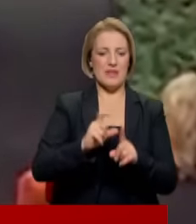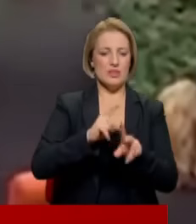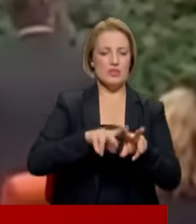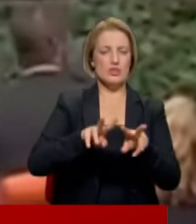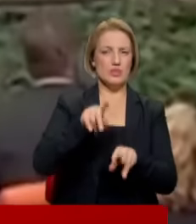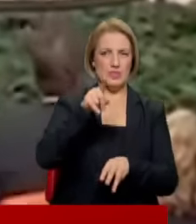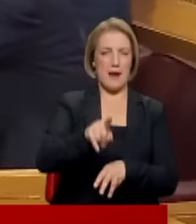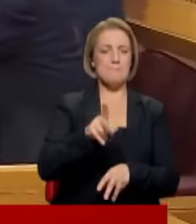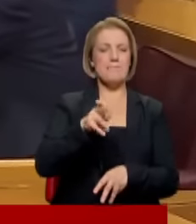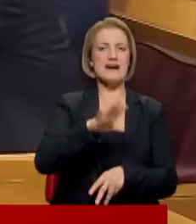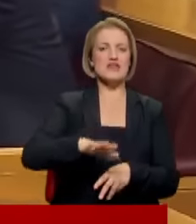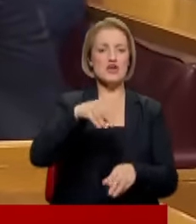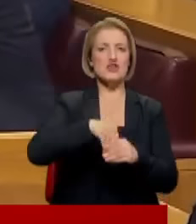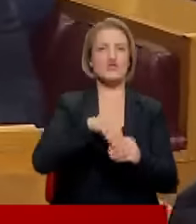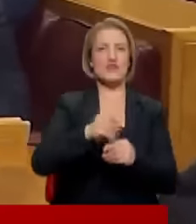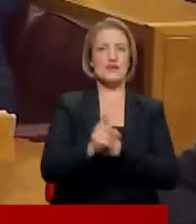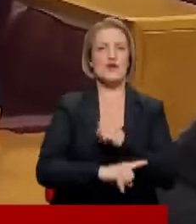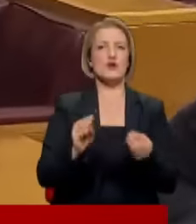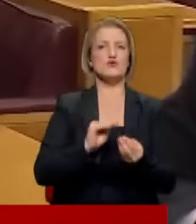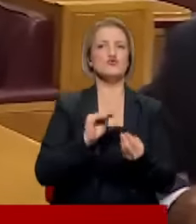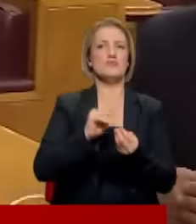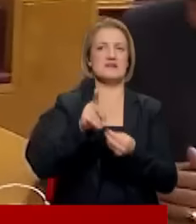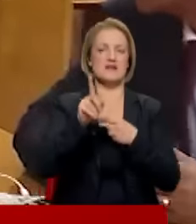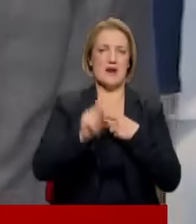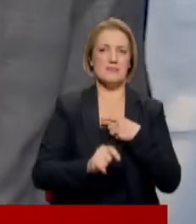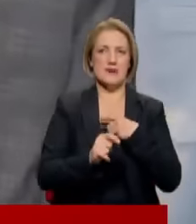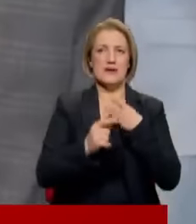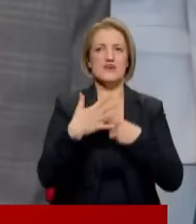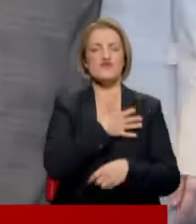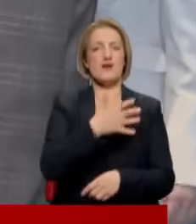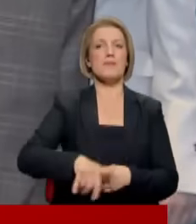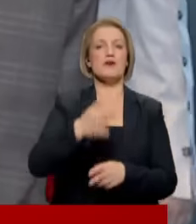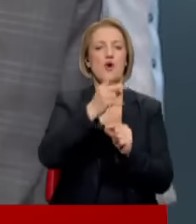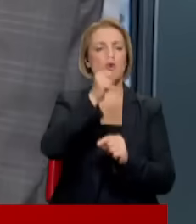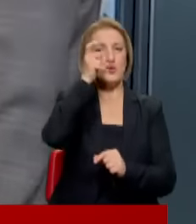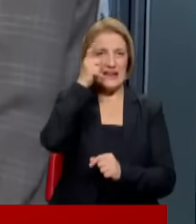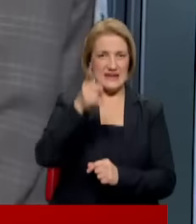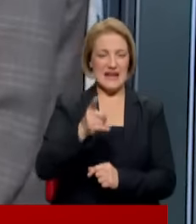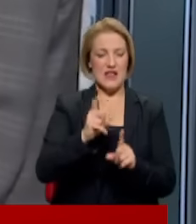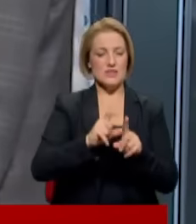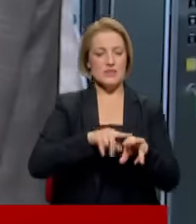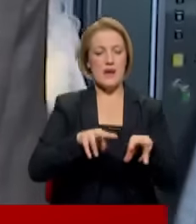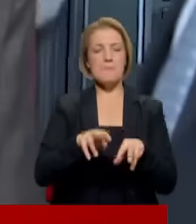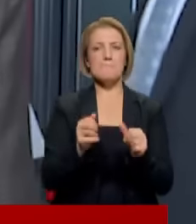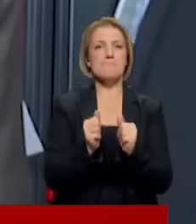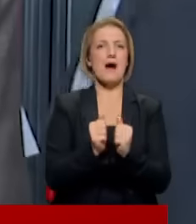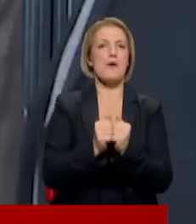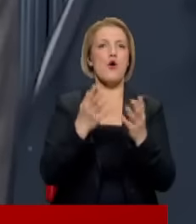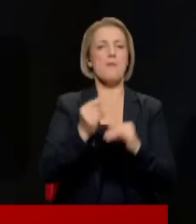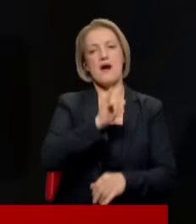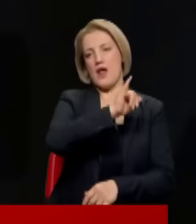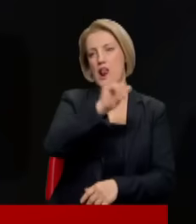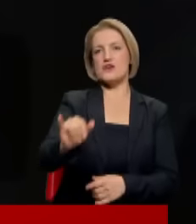olarak işaret ettiği den parti içinde terör suçlamasında bulundu Erdoğan CHP lideri Özgür Özel'i de Dem Parti ile yan yana gelmekle